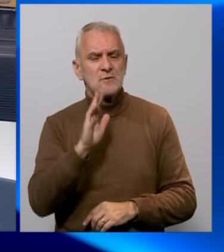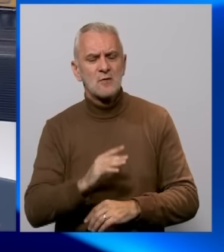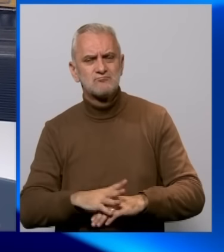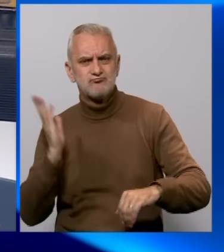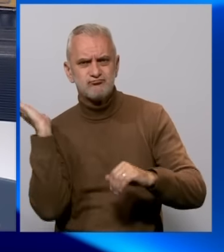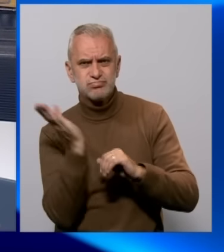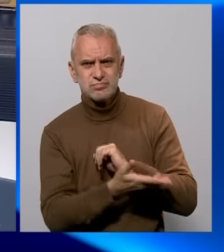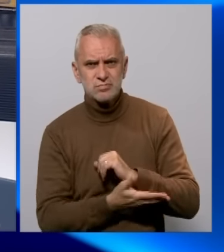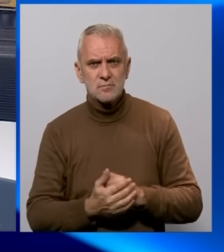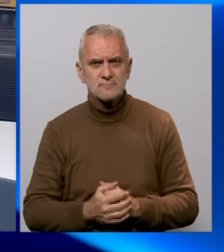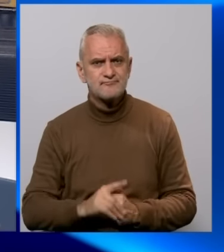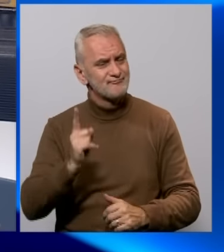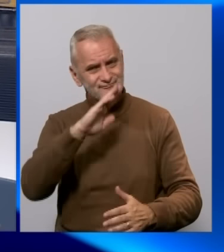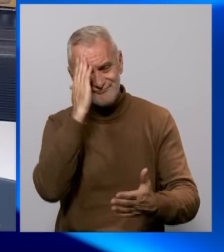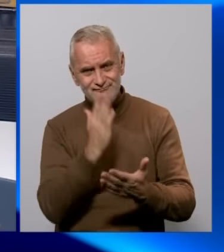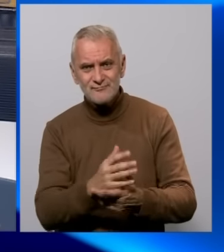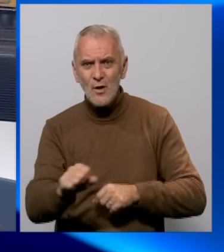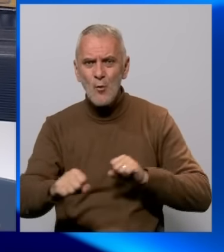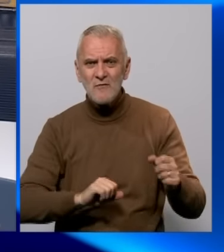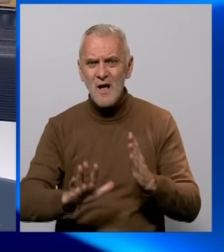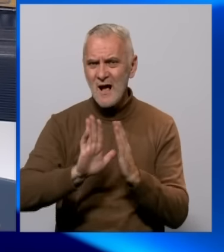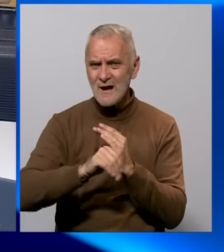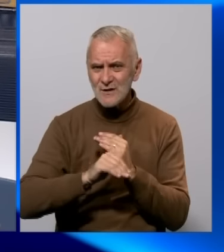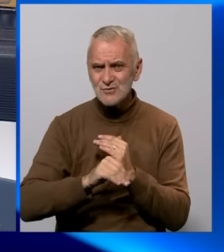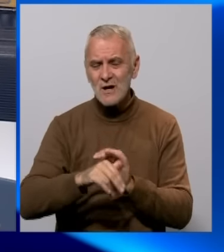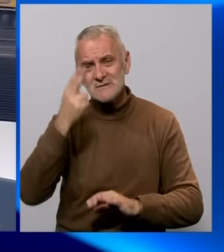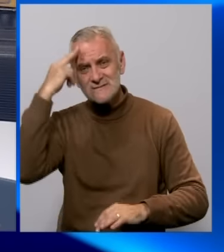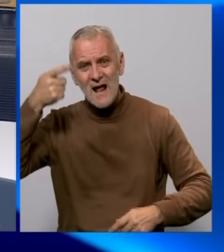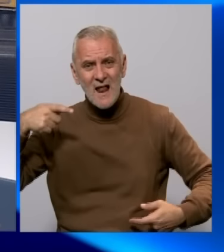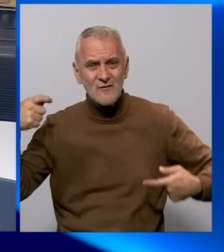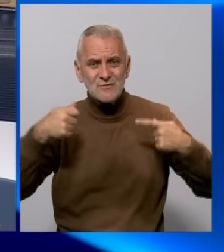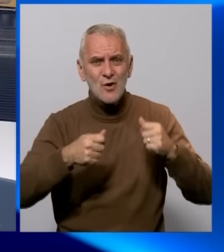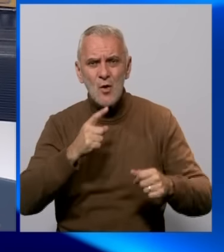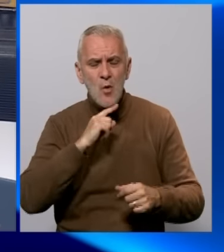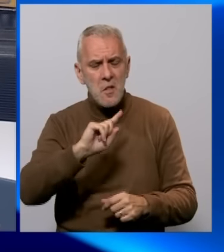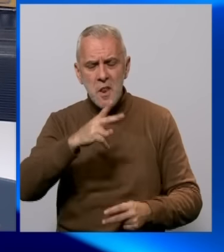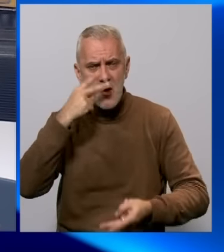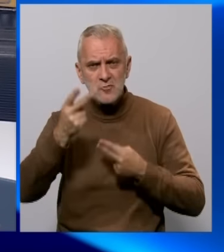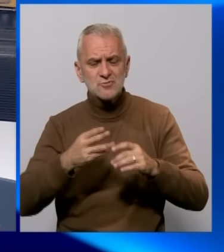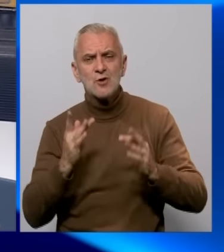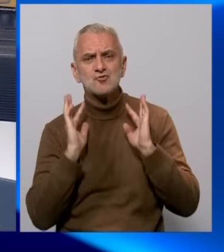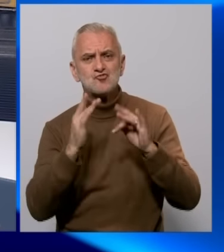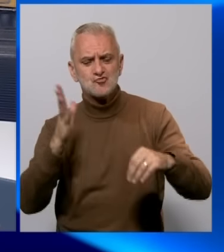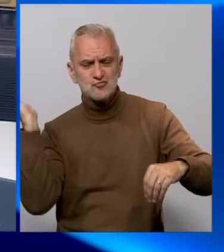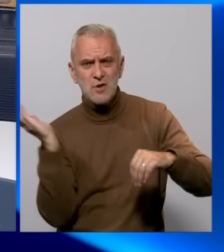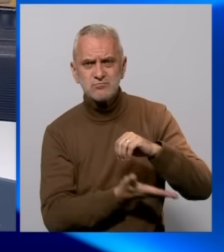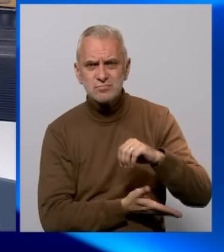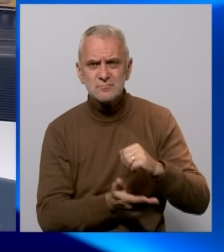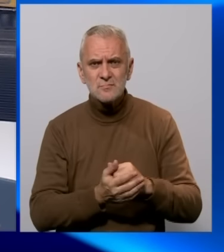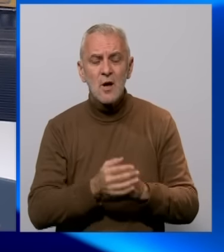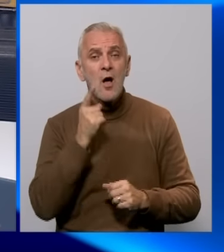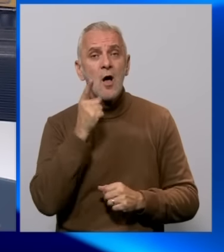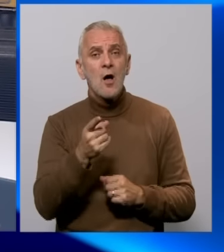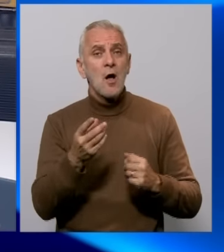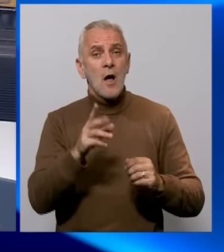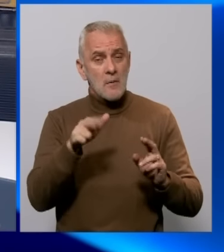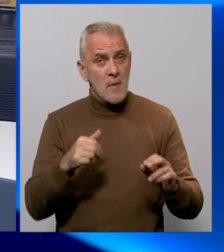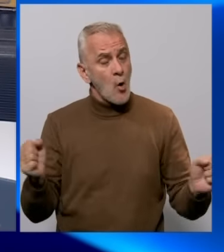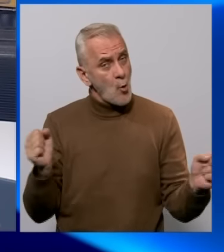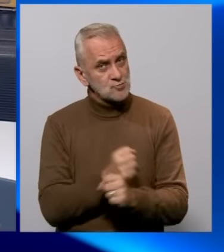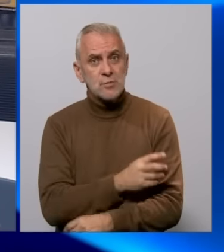u njenoj devastaciji. Neadekvatno upravljanje, krađe te strani investitori koji nekontrolisano sijeku šumu. Osim što to